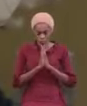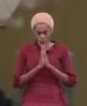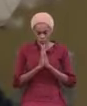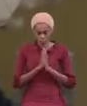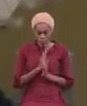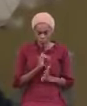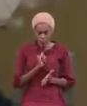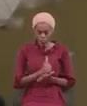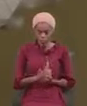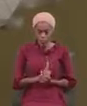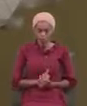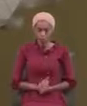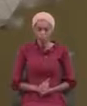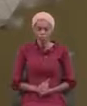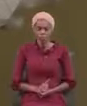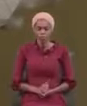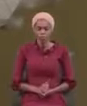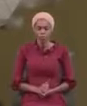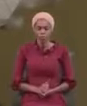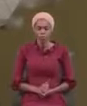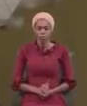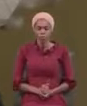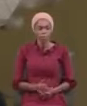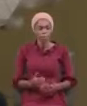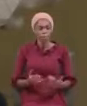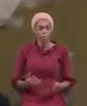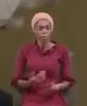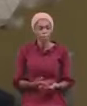prier ce matin nous